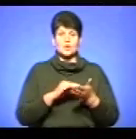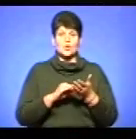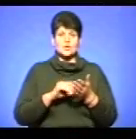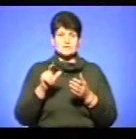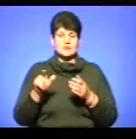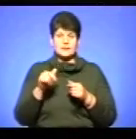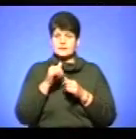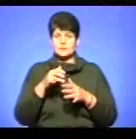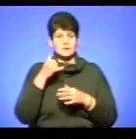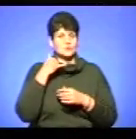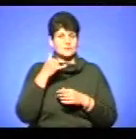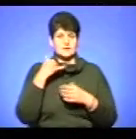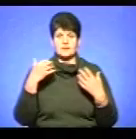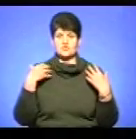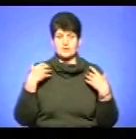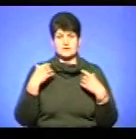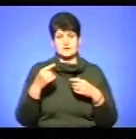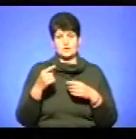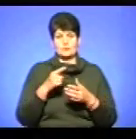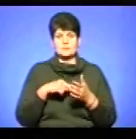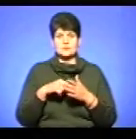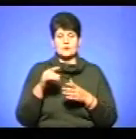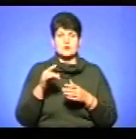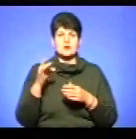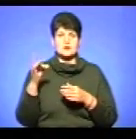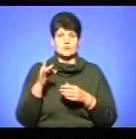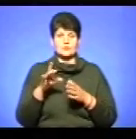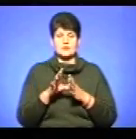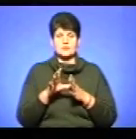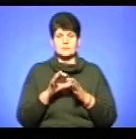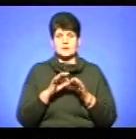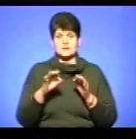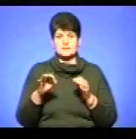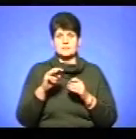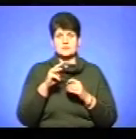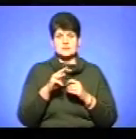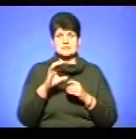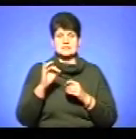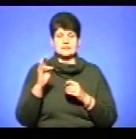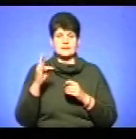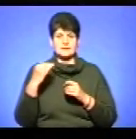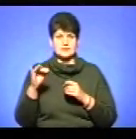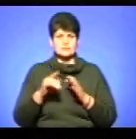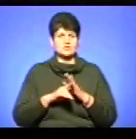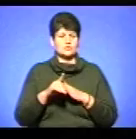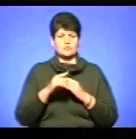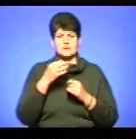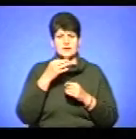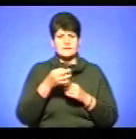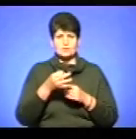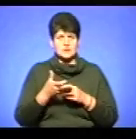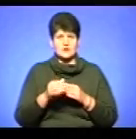і не змогли додзвонитися до начальника Тернопільського міського району електромереж Мирослава Синенького. Спочатку він не відповідав,